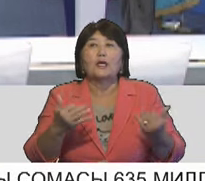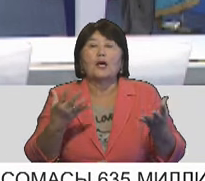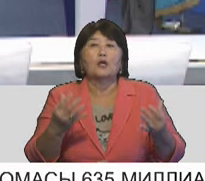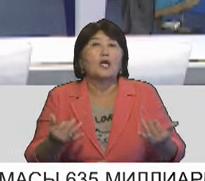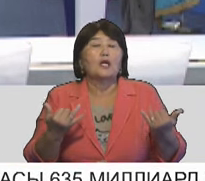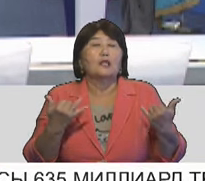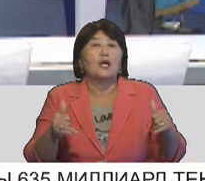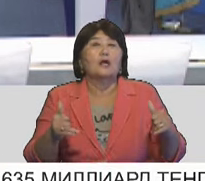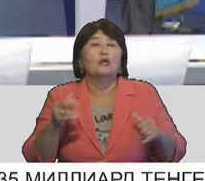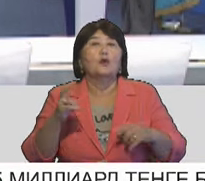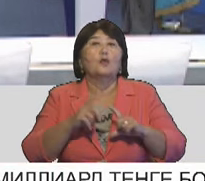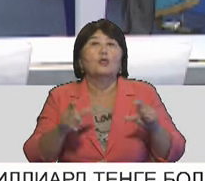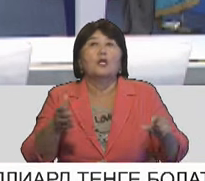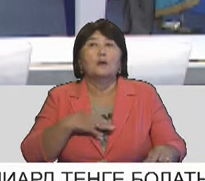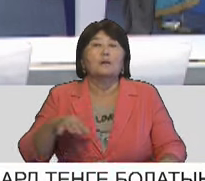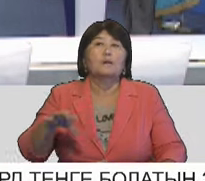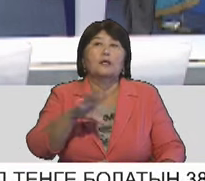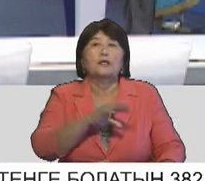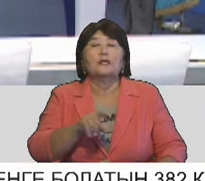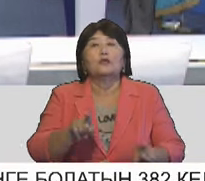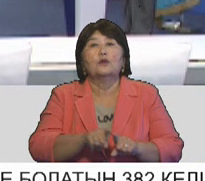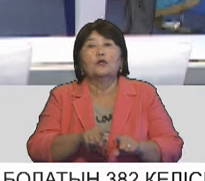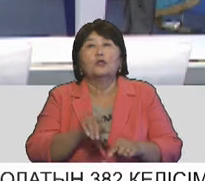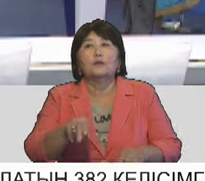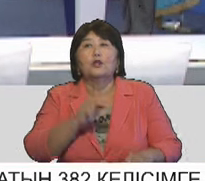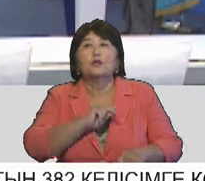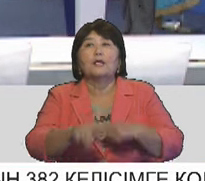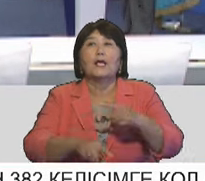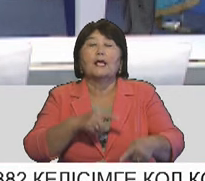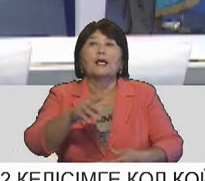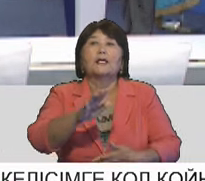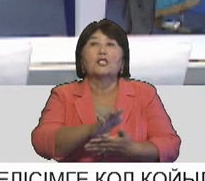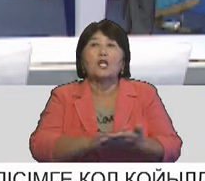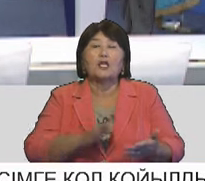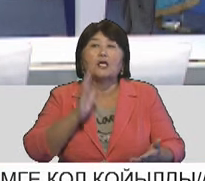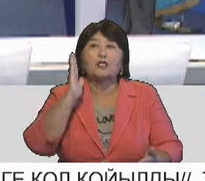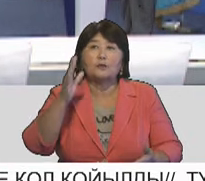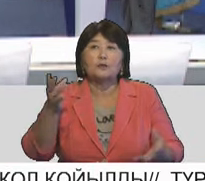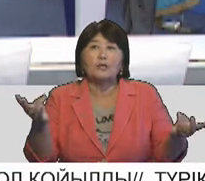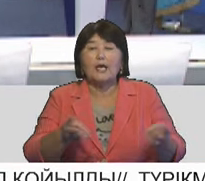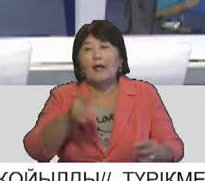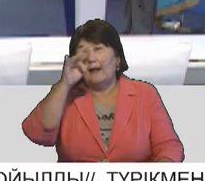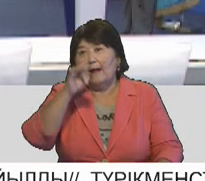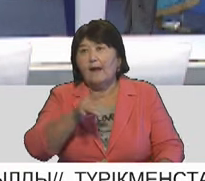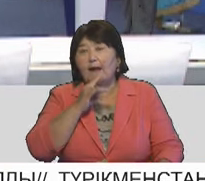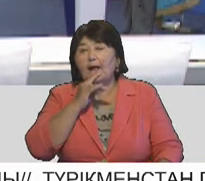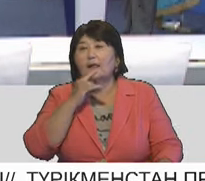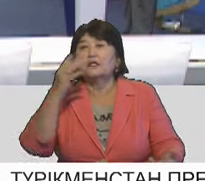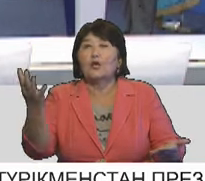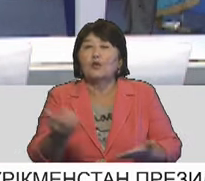қалған өндіріс орындары болды. Бізді де іздейтін адамдар бар. Сондықтан бұл жұмысты ары қарай жалғастыруымыз керек, және Қазақстанда